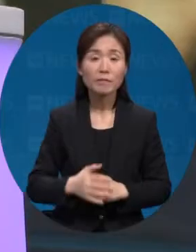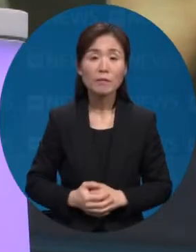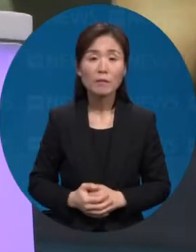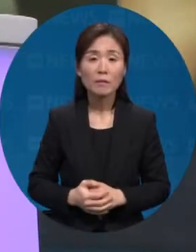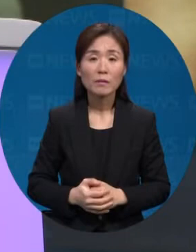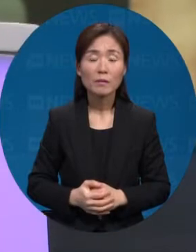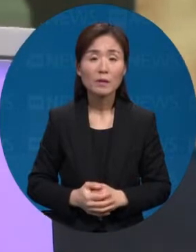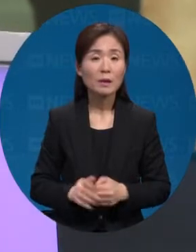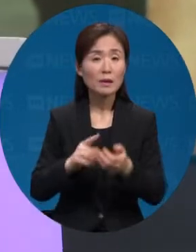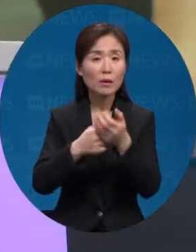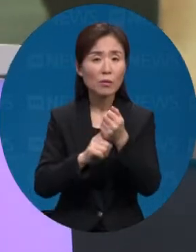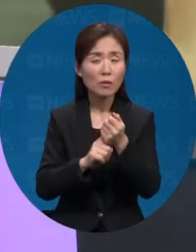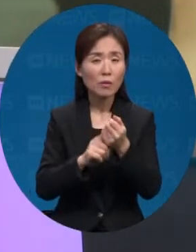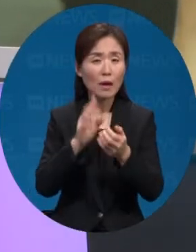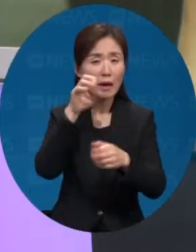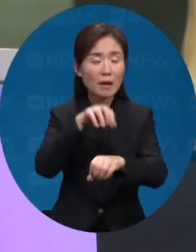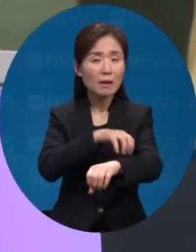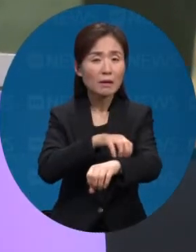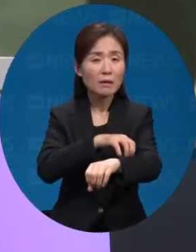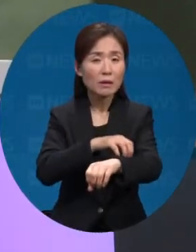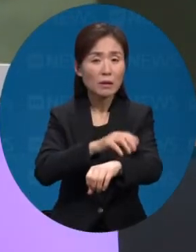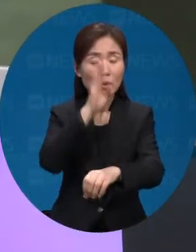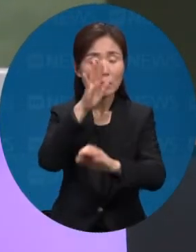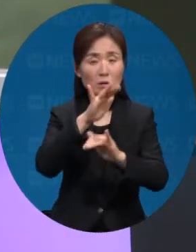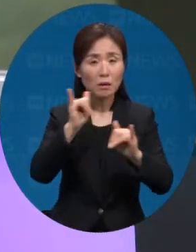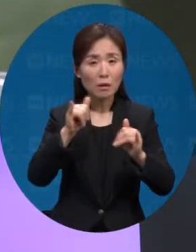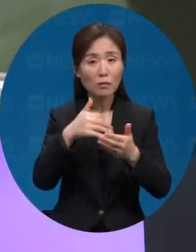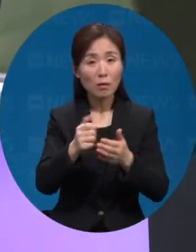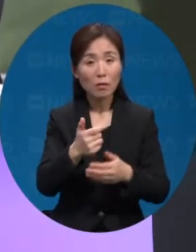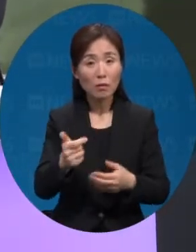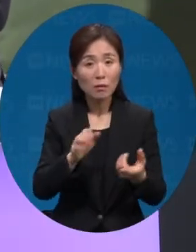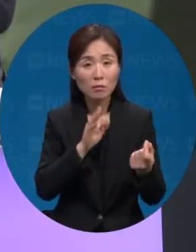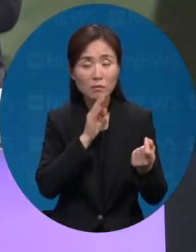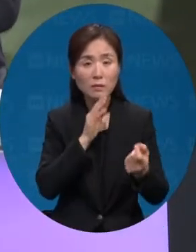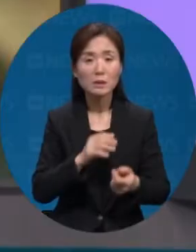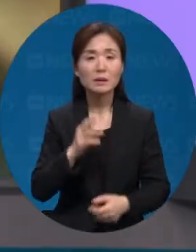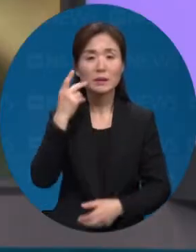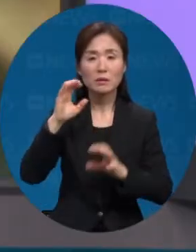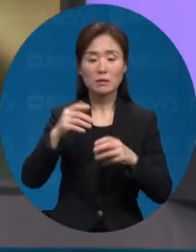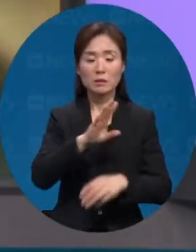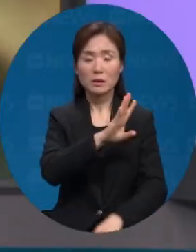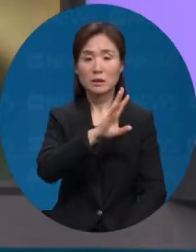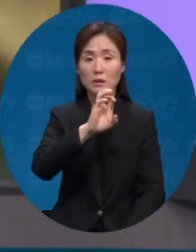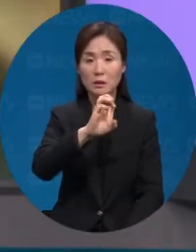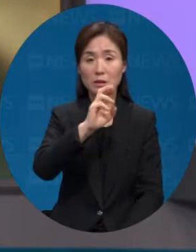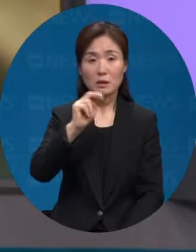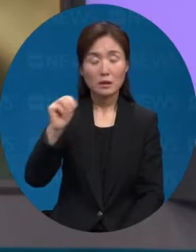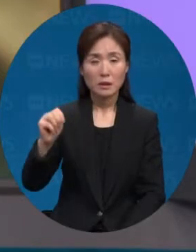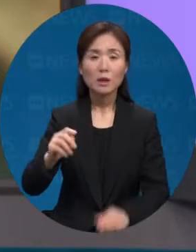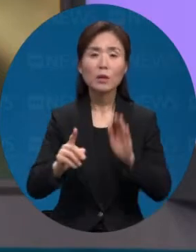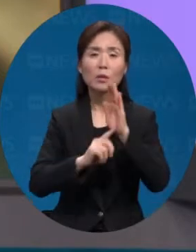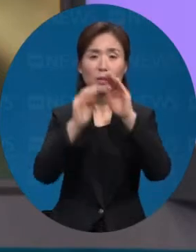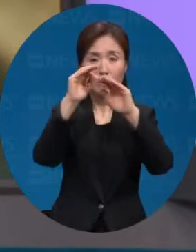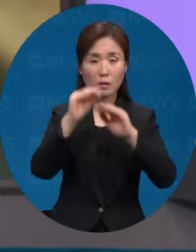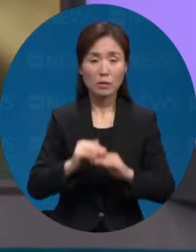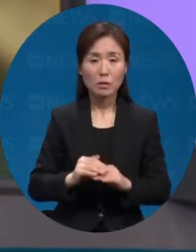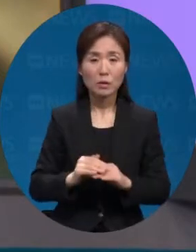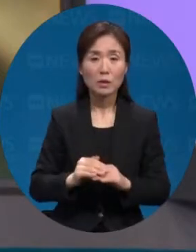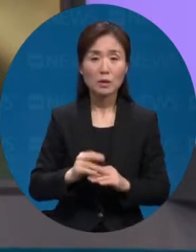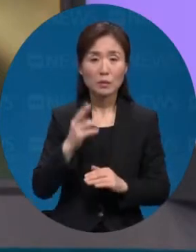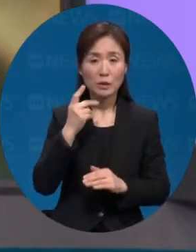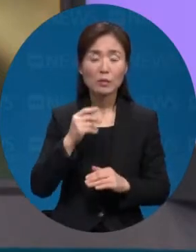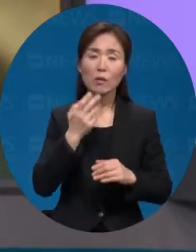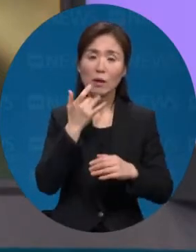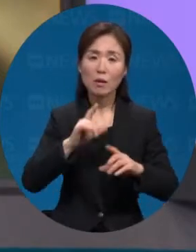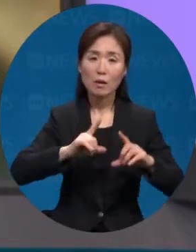알레르기 환자가 생각보다 많은 모양이에요 4 미국 cnn 에서 이번 주에 보도한 내용 소개 해 드리겠습니다 그 현재 시간으로 화요일에